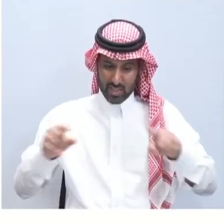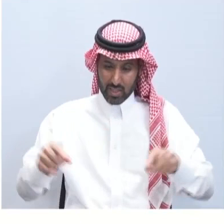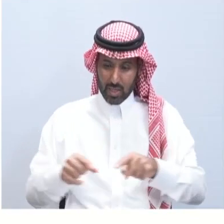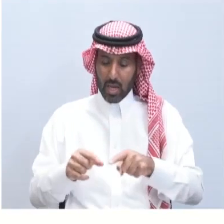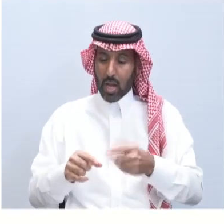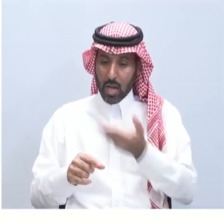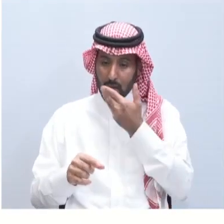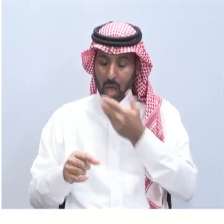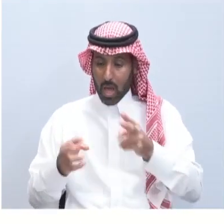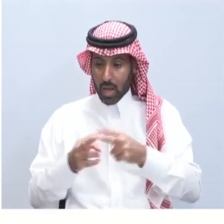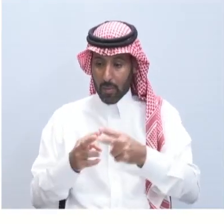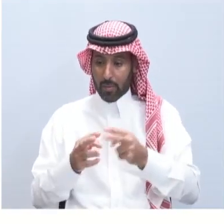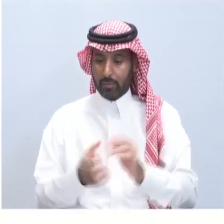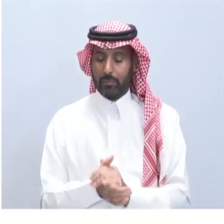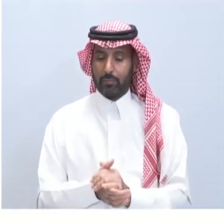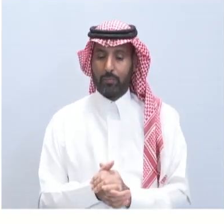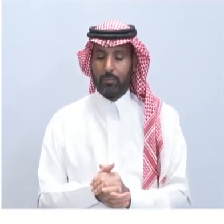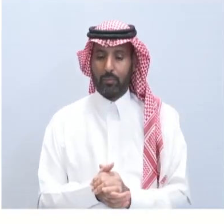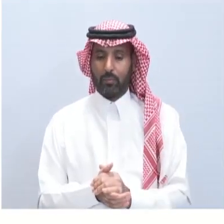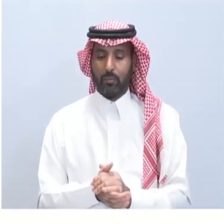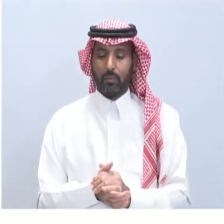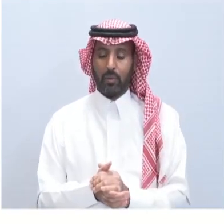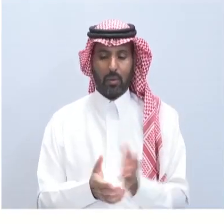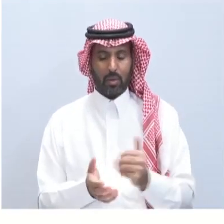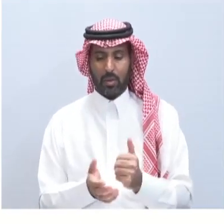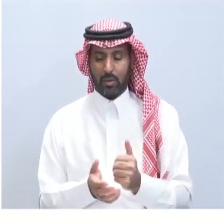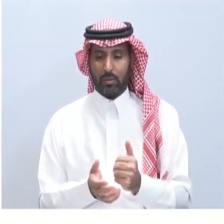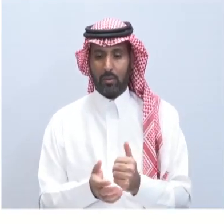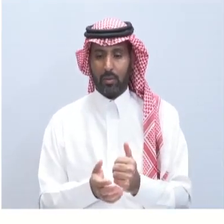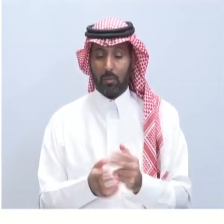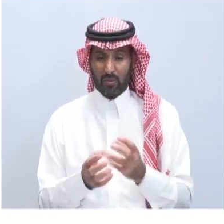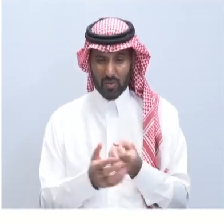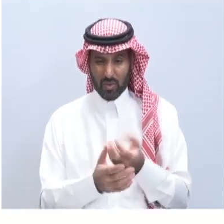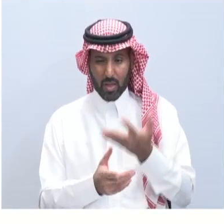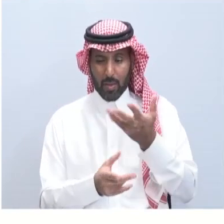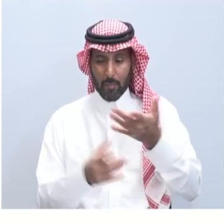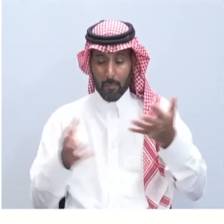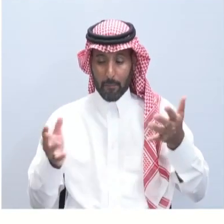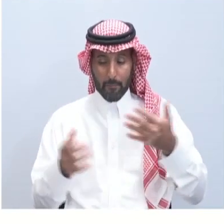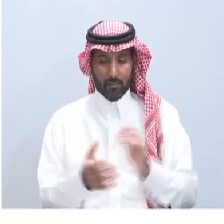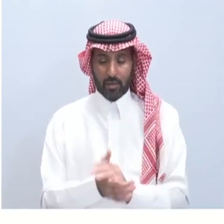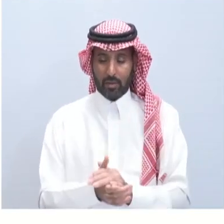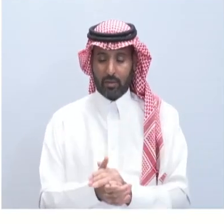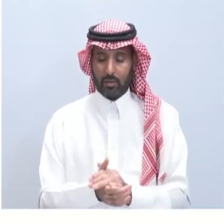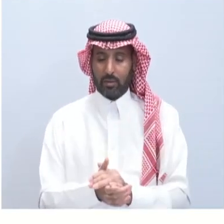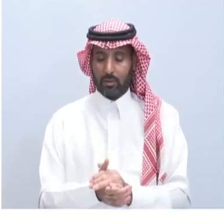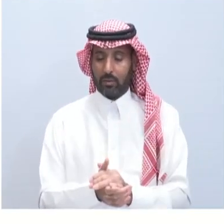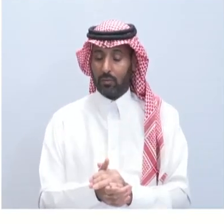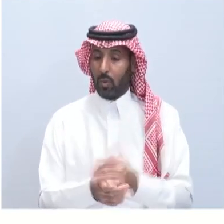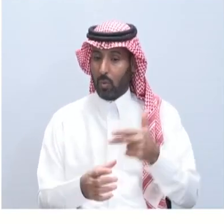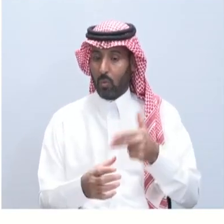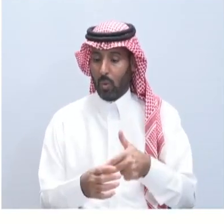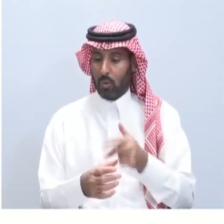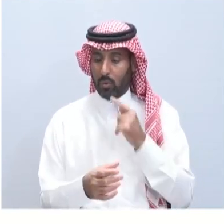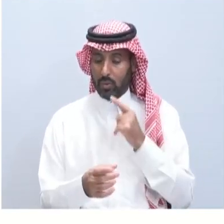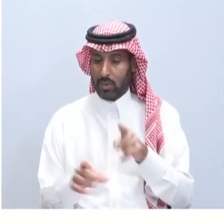مصادر الطاقه المتجدده ويمتاز بانعدام ان بعاث ثاني اكسيد الكربون تقريبا ولذلك فهو وقود